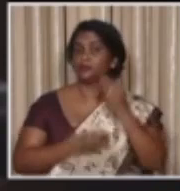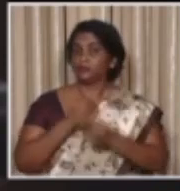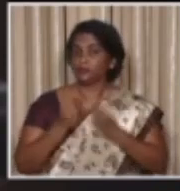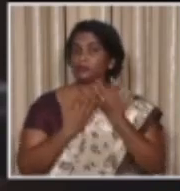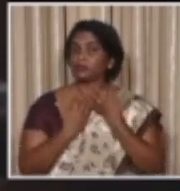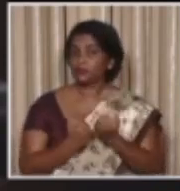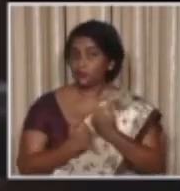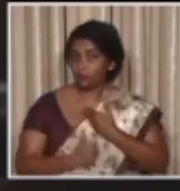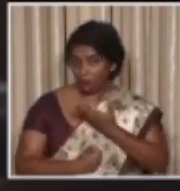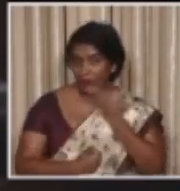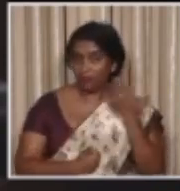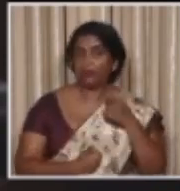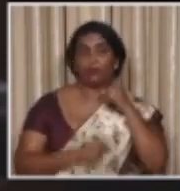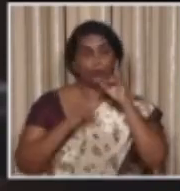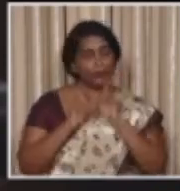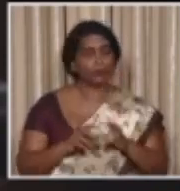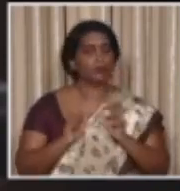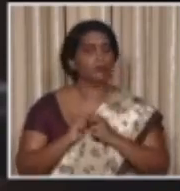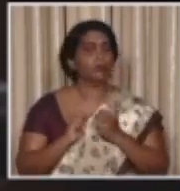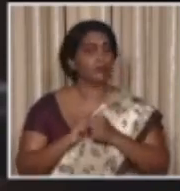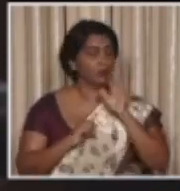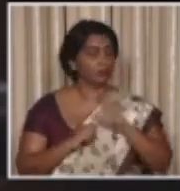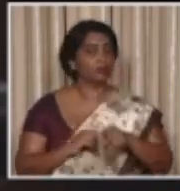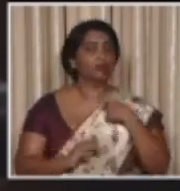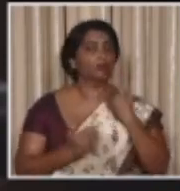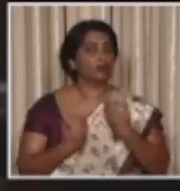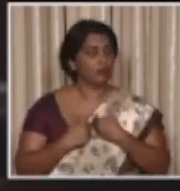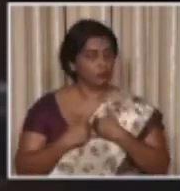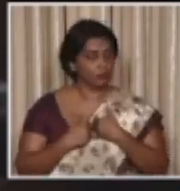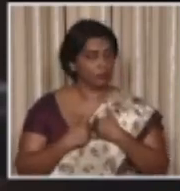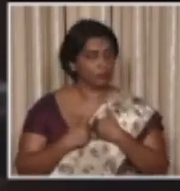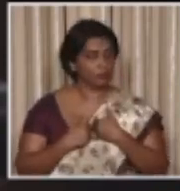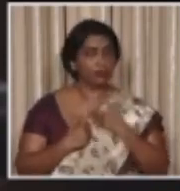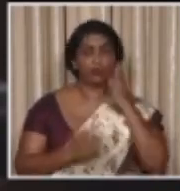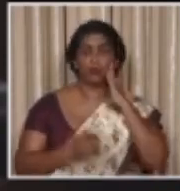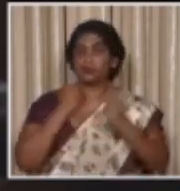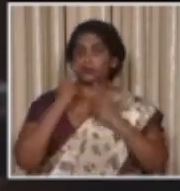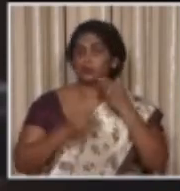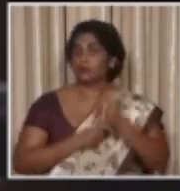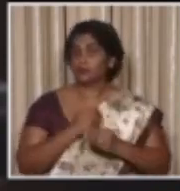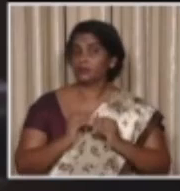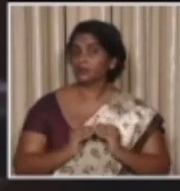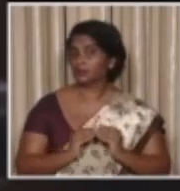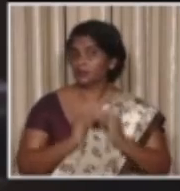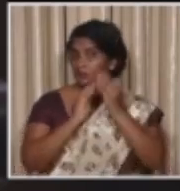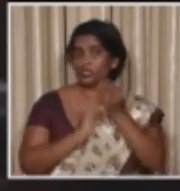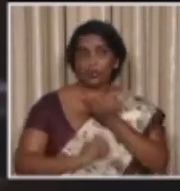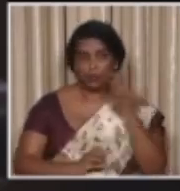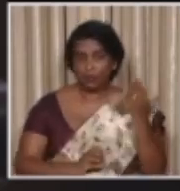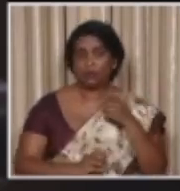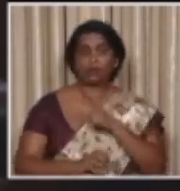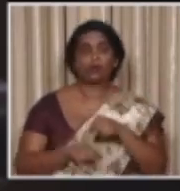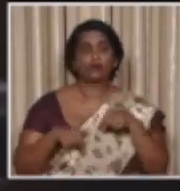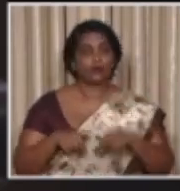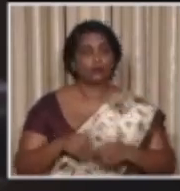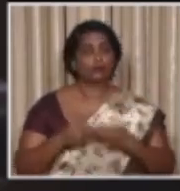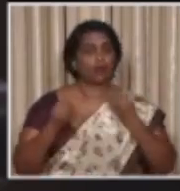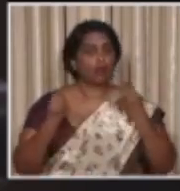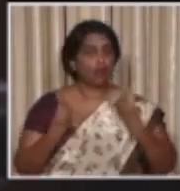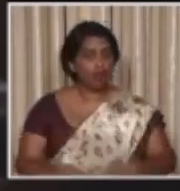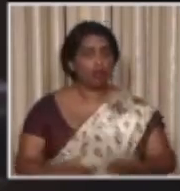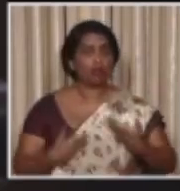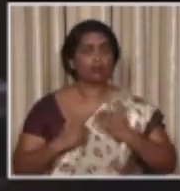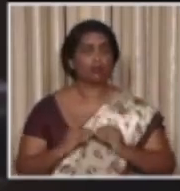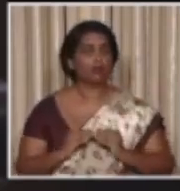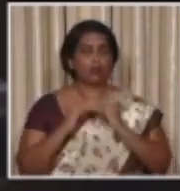ලබා ගන්න පුළුවන්ද මෙවැනි තත්වයකදී අපිට සංචාර කර්මාන්තයේ ගොඩනගන්න පුළුවන්ද තාම අපි බංගලොත්භාවයෙන්